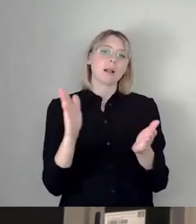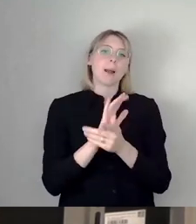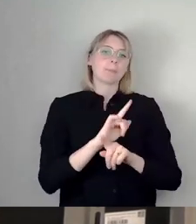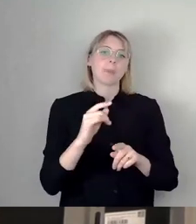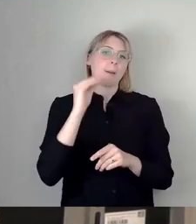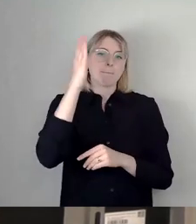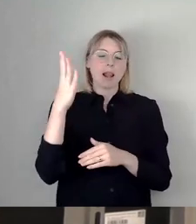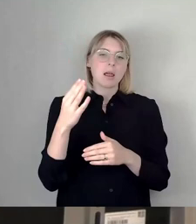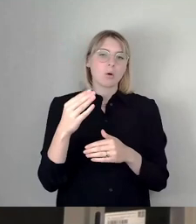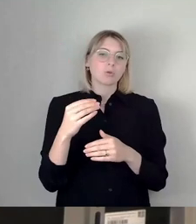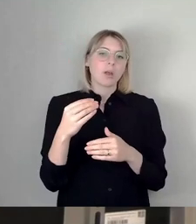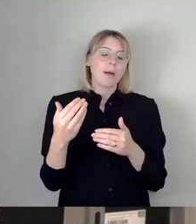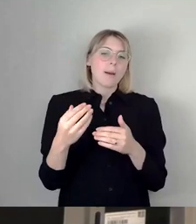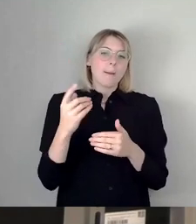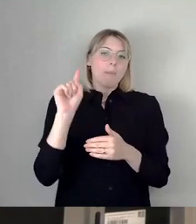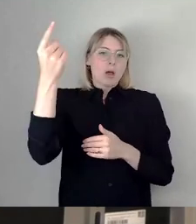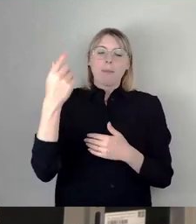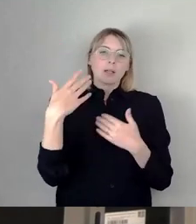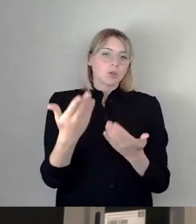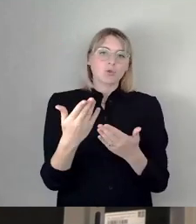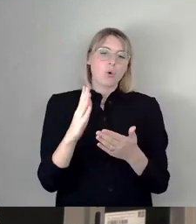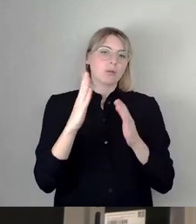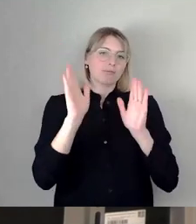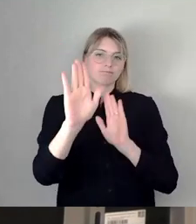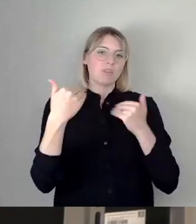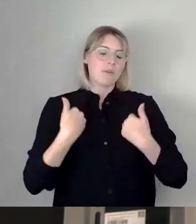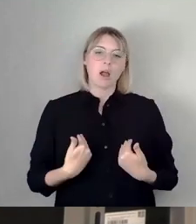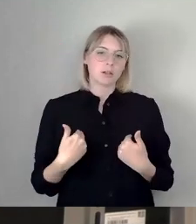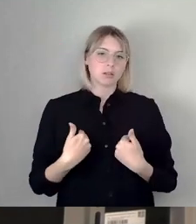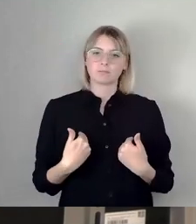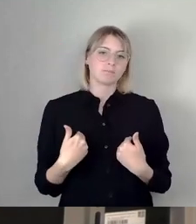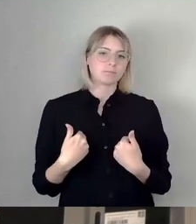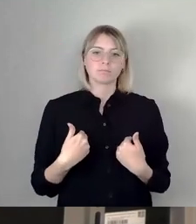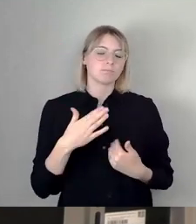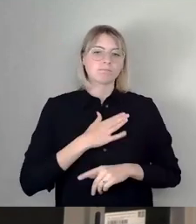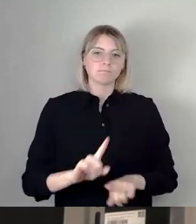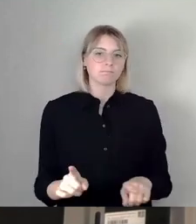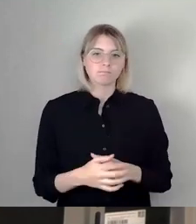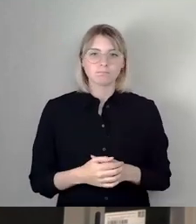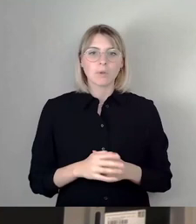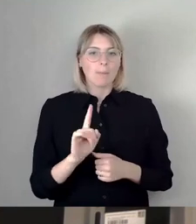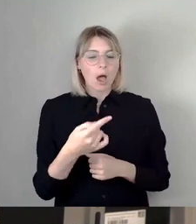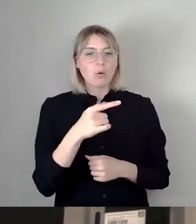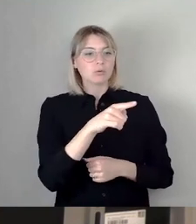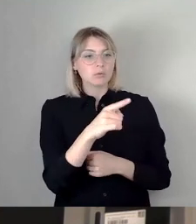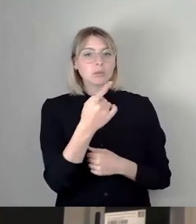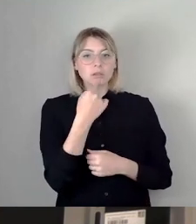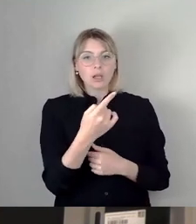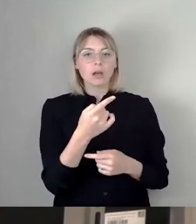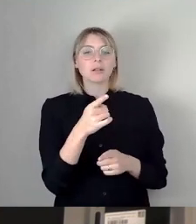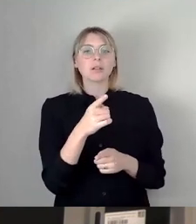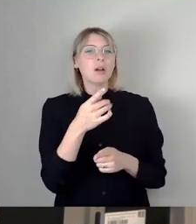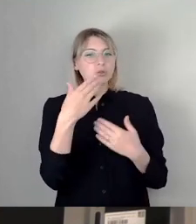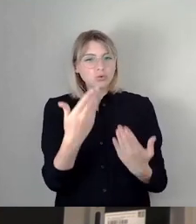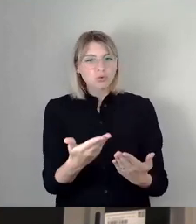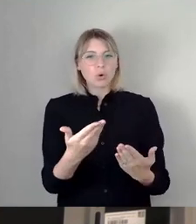kein gutes Verhalten vom Amt für Schulen. Und natürlich hat Thiele Wirtz auch recht mit dem, was er gesagt hat, dass es natürlich eine